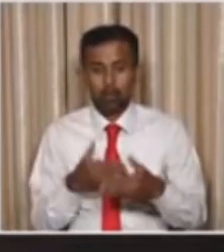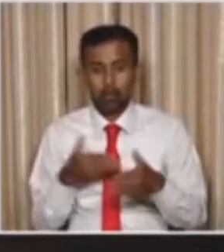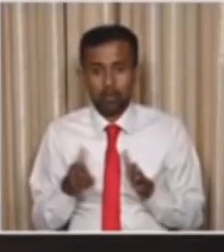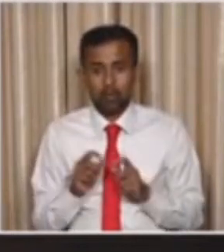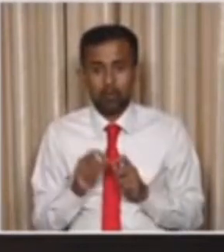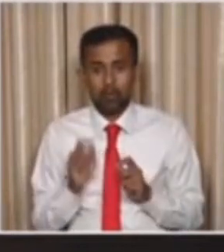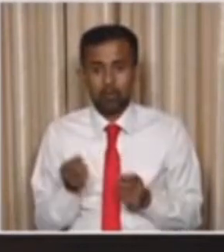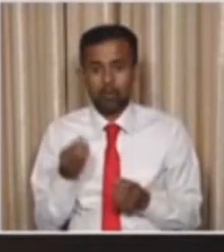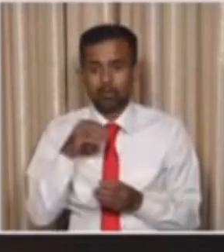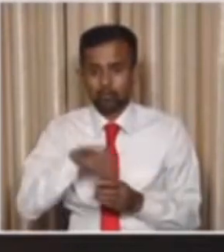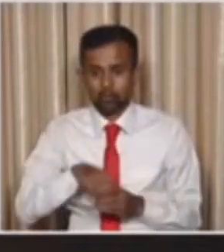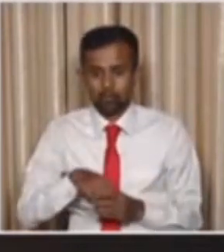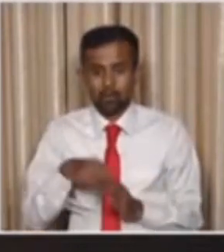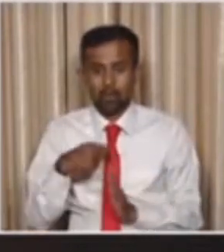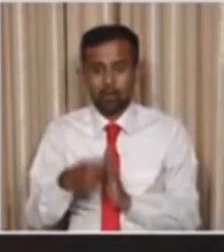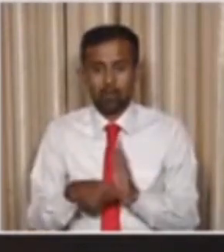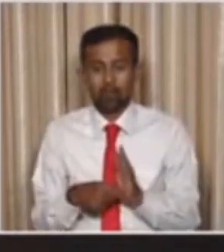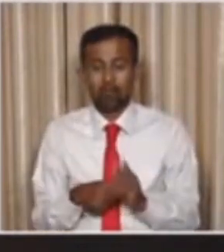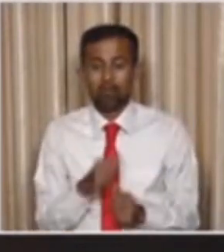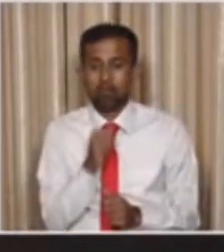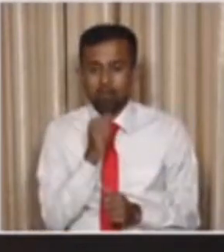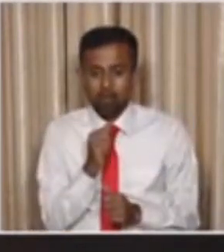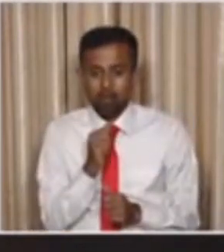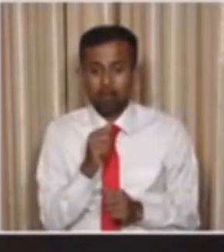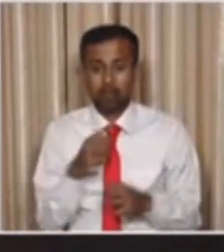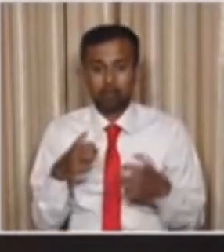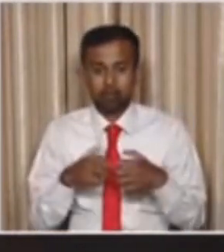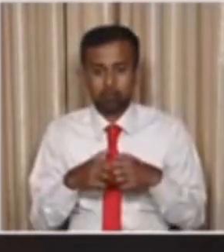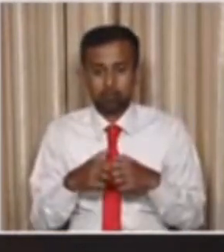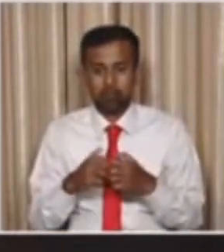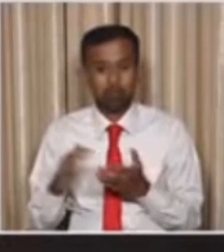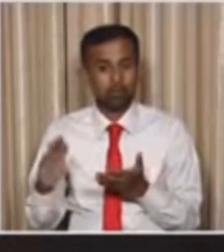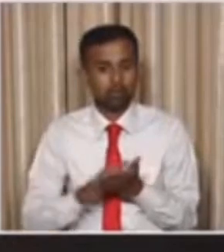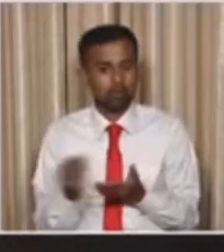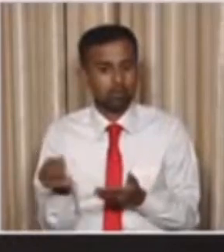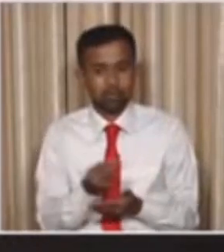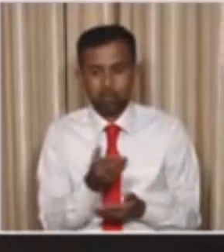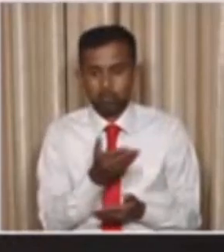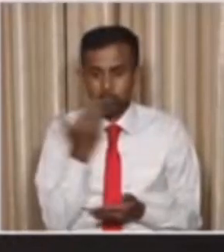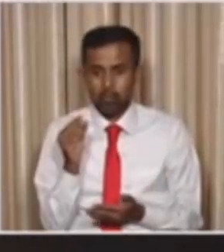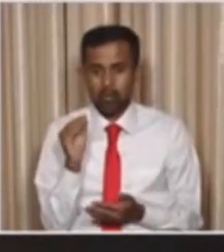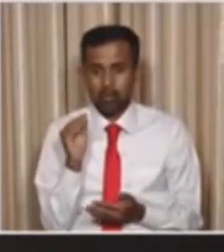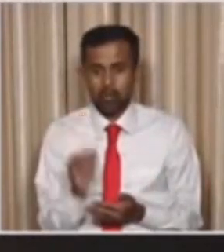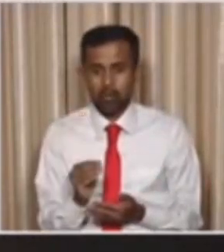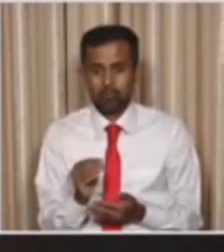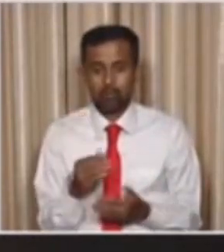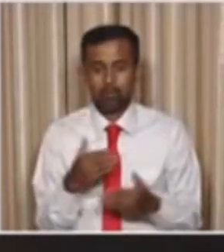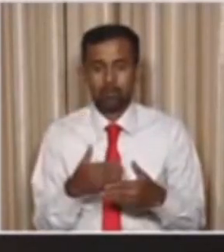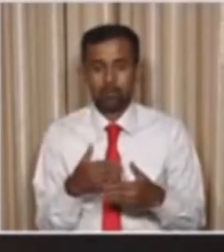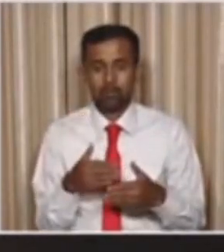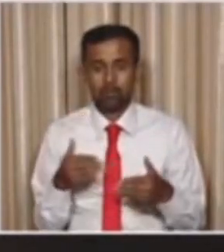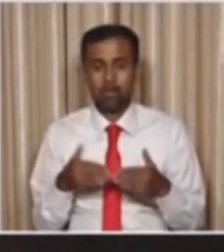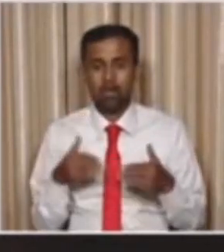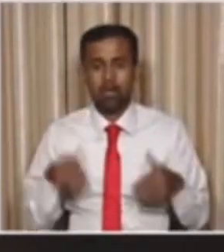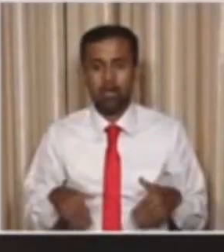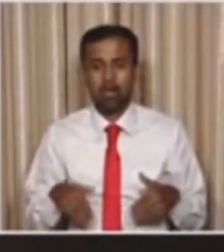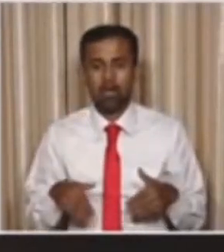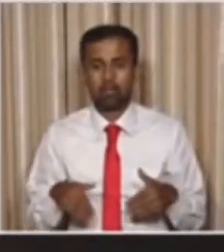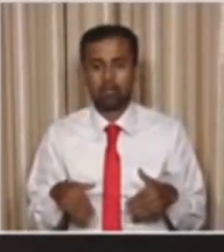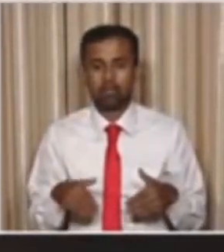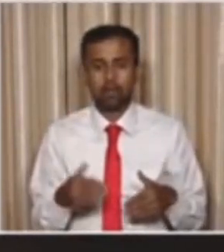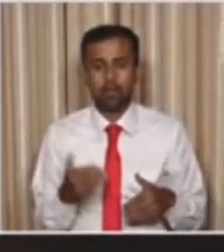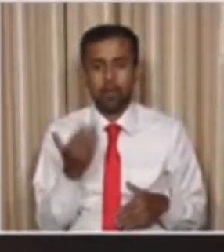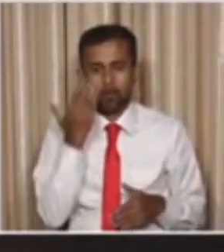තුල මේ රටේ ඇත්ත කාරණාවක් වෙනුවෙන් මැදිහත් වෙන්න පුළුවන් නම් මං හිතන්නේ ඒක තමයි කැබිනට් දැන් අද බැලූ